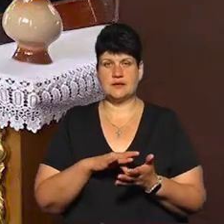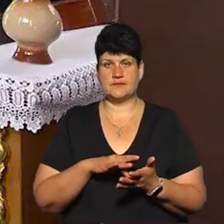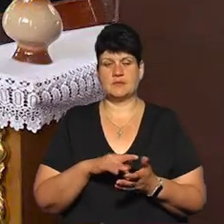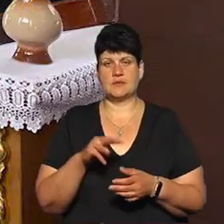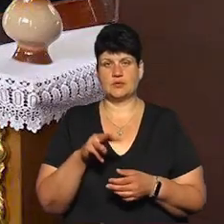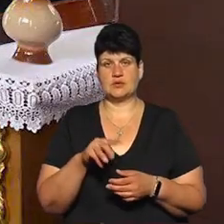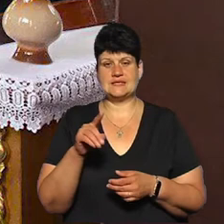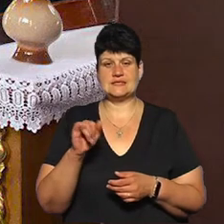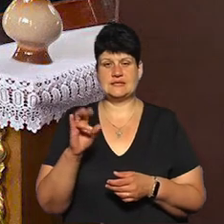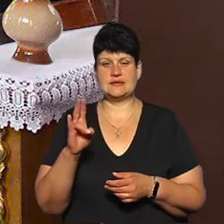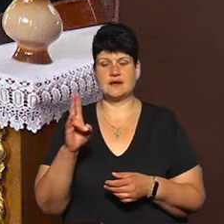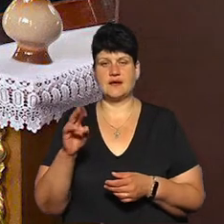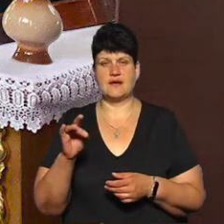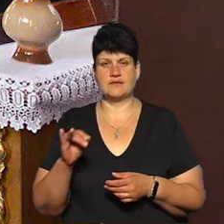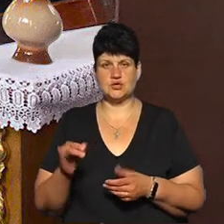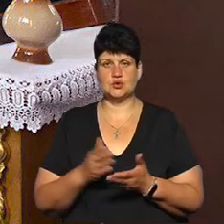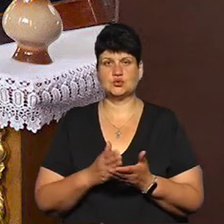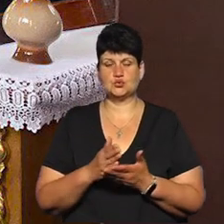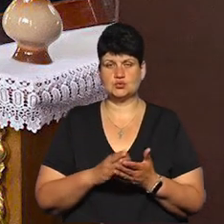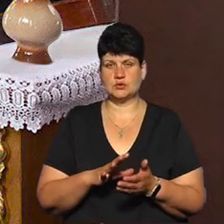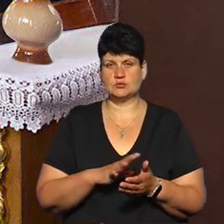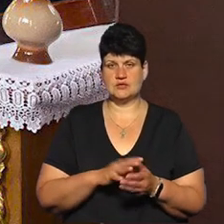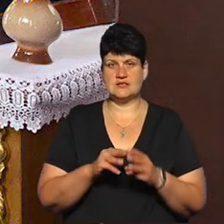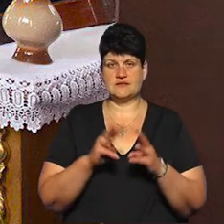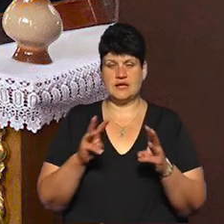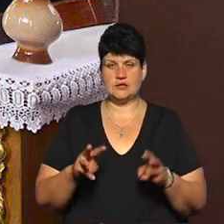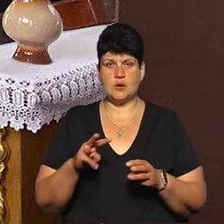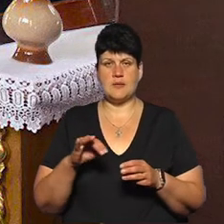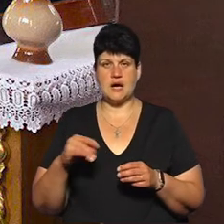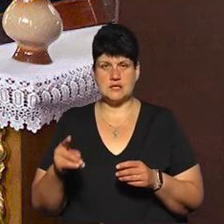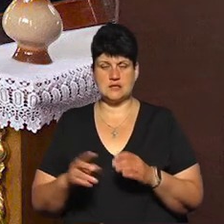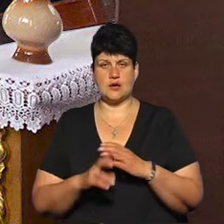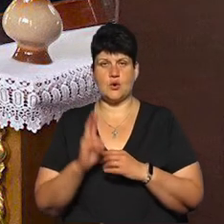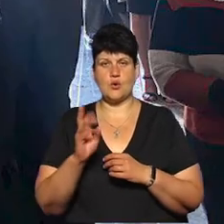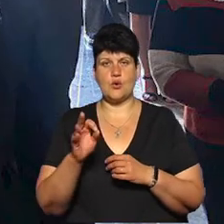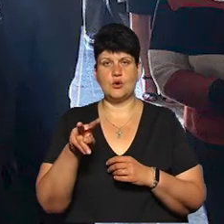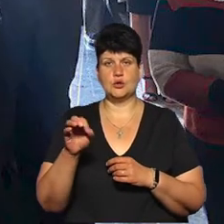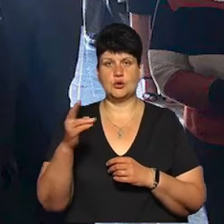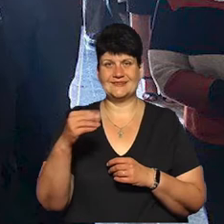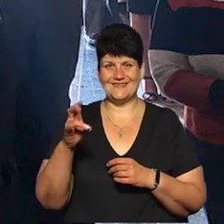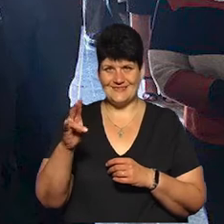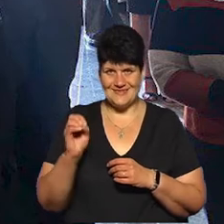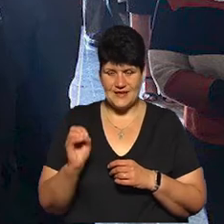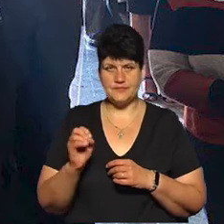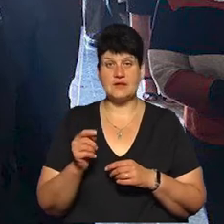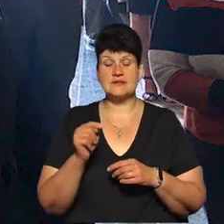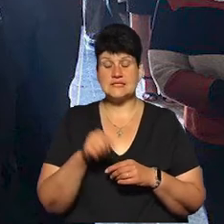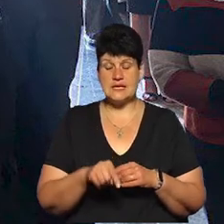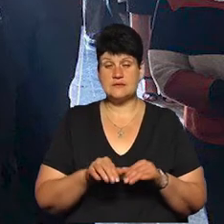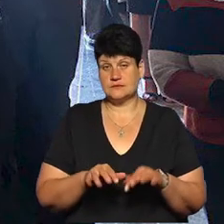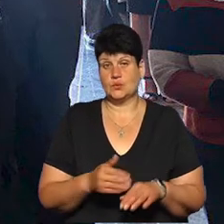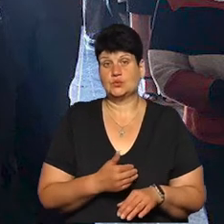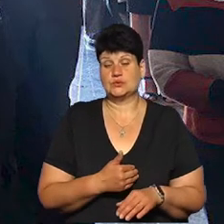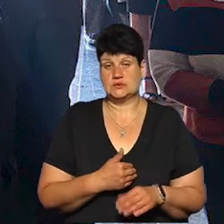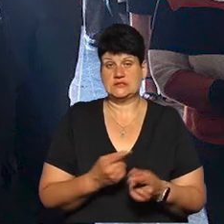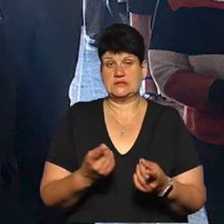За його словами, службу відправили у Свято-Михайлівському храмі села Колодне на Збаражчині. Чоловік каже, у такий спосіб вони вирішили заохотити